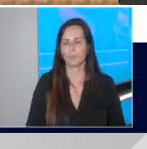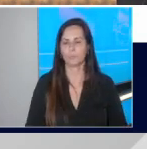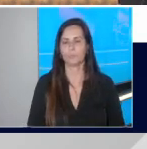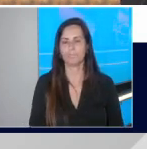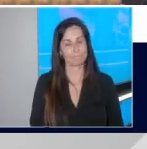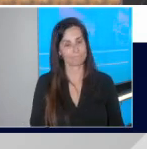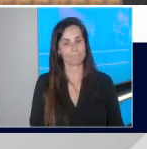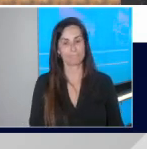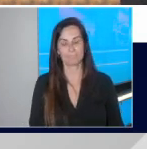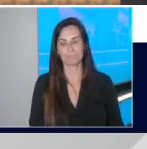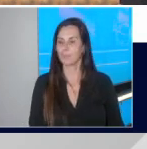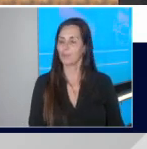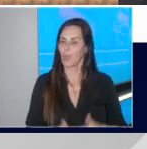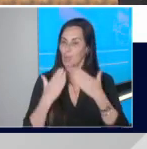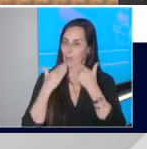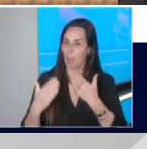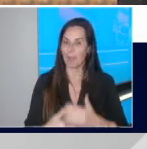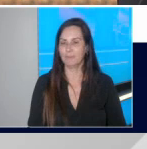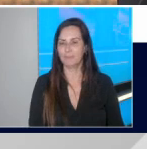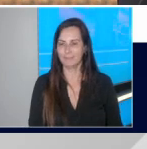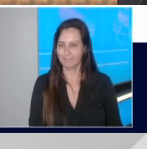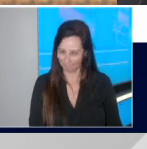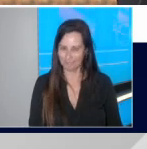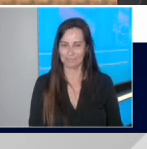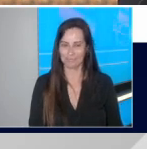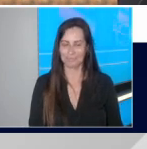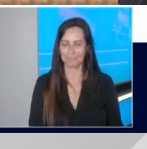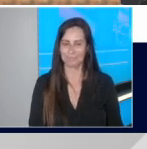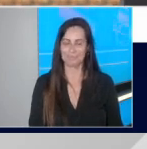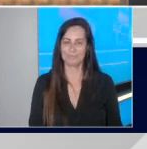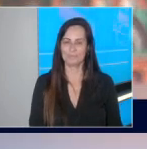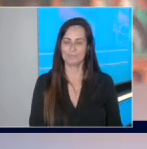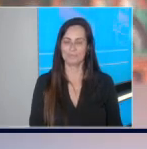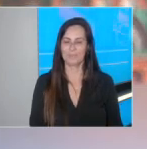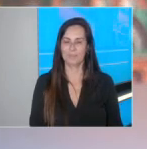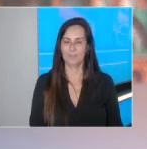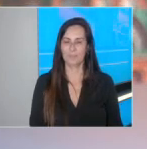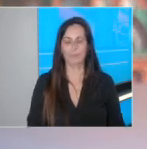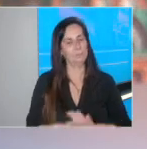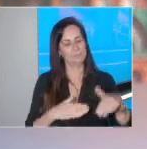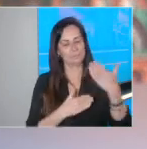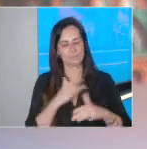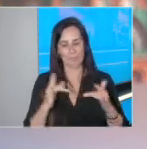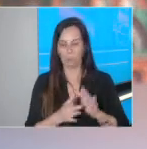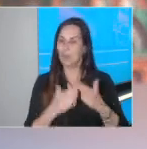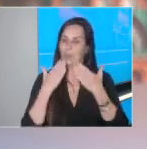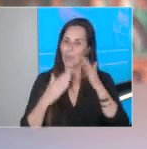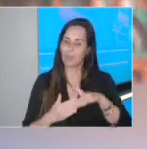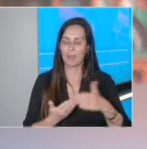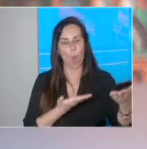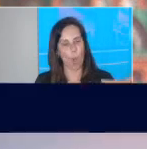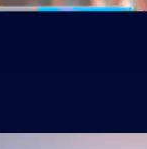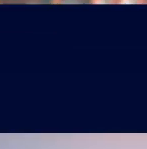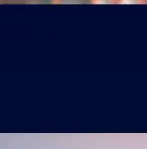כן. טל רשף, תודה רבה לך. תודה לך, כל טוב. תודה, תודה. ועד כאן משחק חוץ. תודה גם